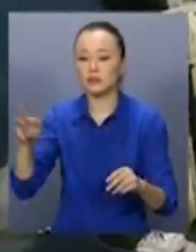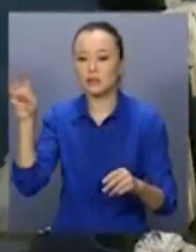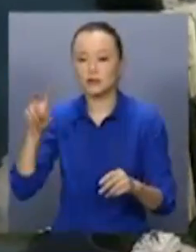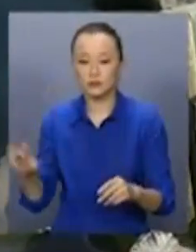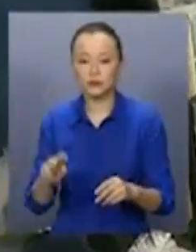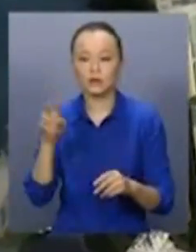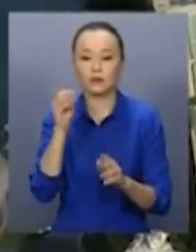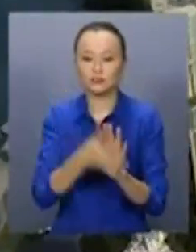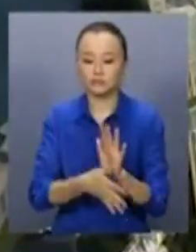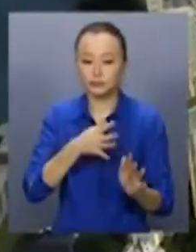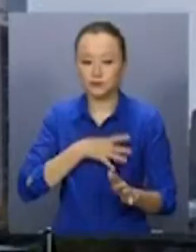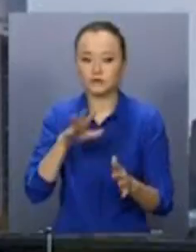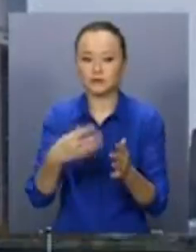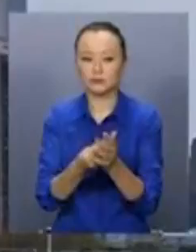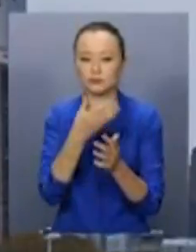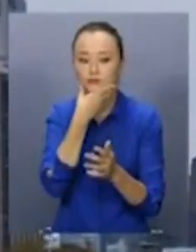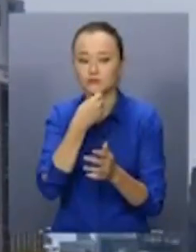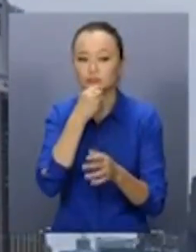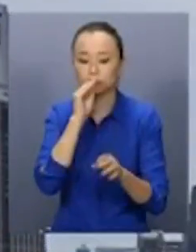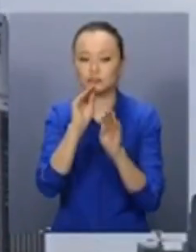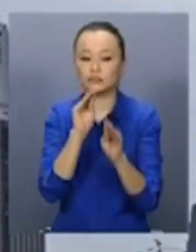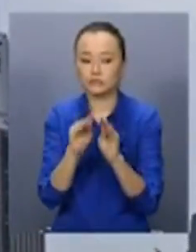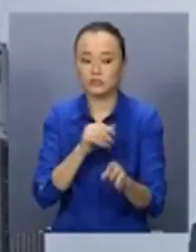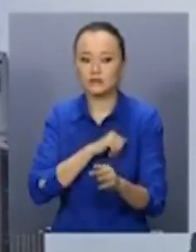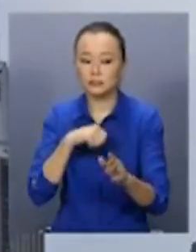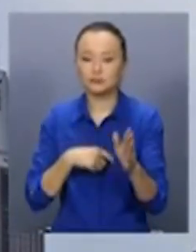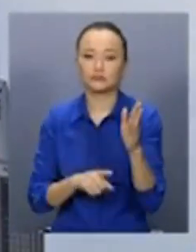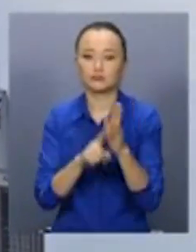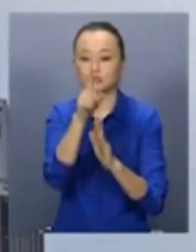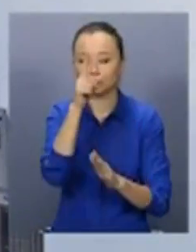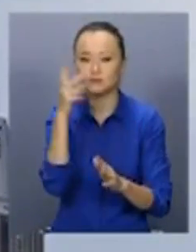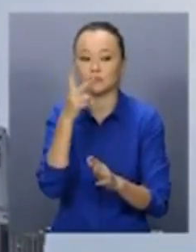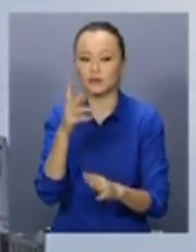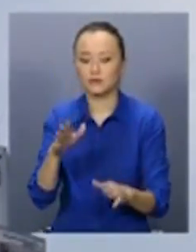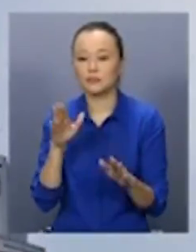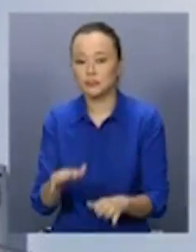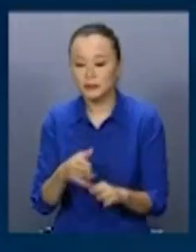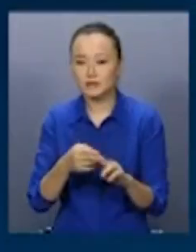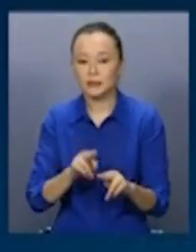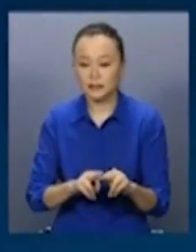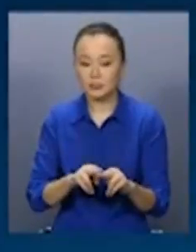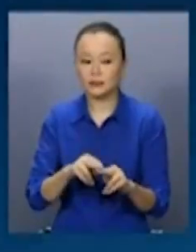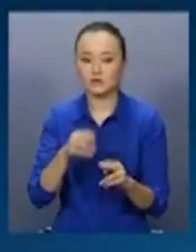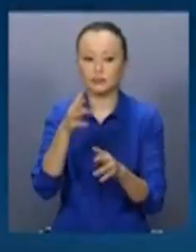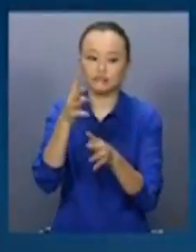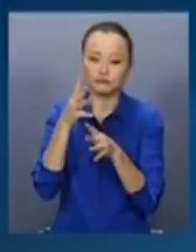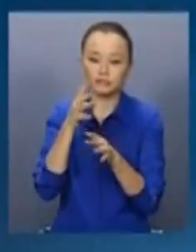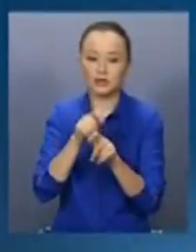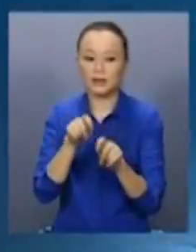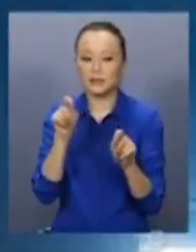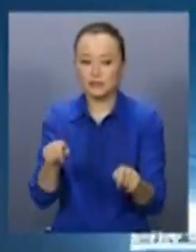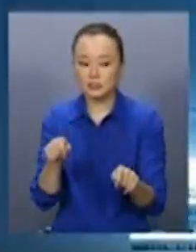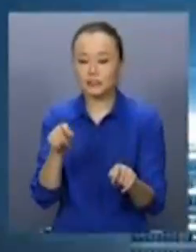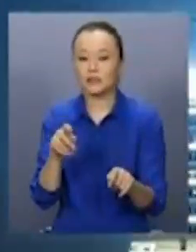ғимаратта әлі де әрлеу жұмыстары жүргізіліп жатыр. Әлемдегі биіктігі жағынан екінші орында тұрған бұл ғимараттың салтанатты ашылу